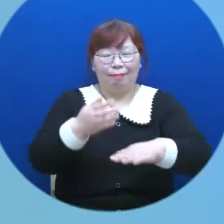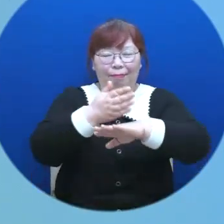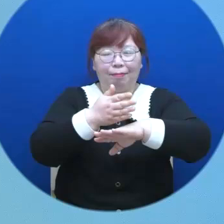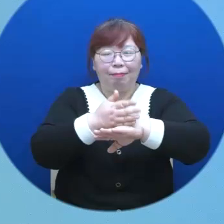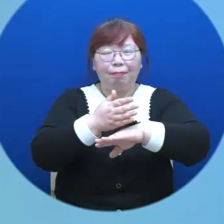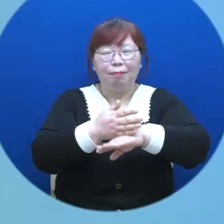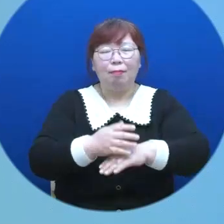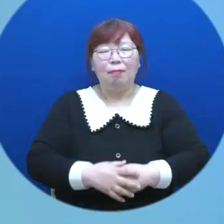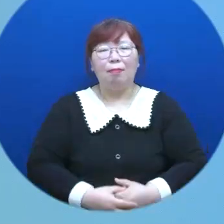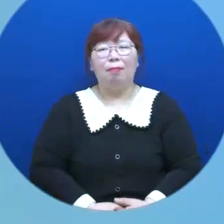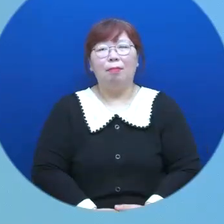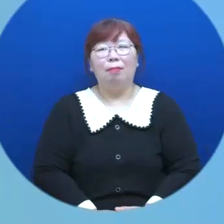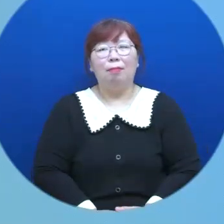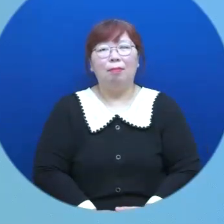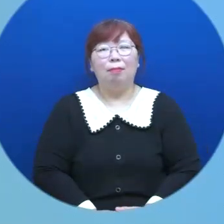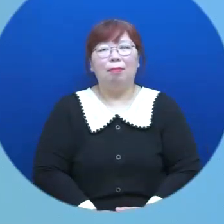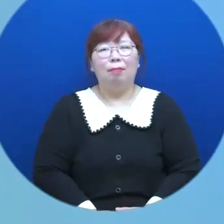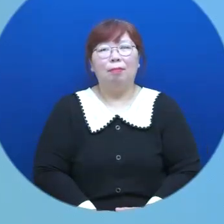감사합니다.